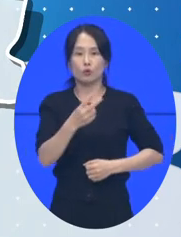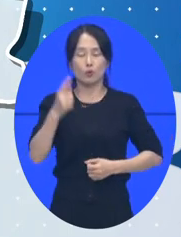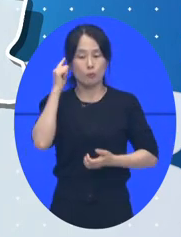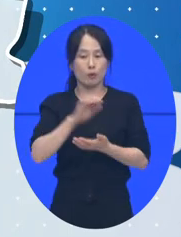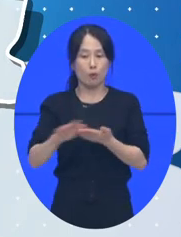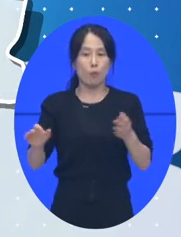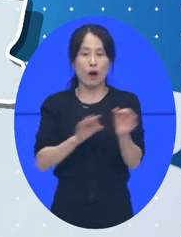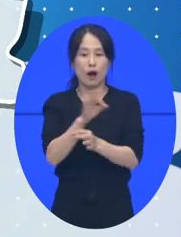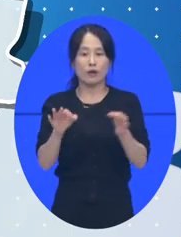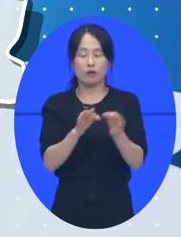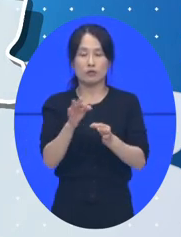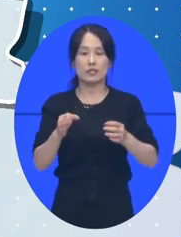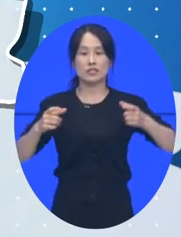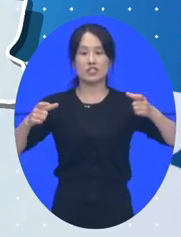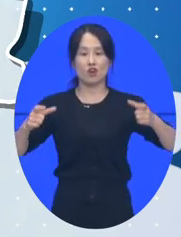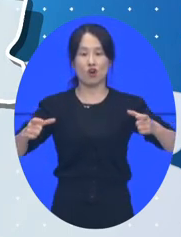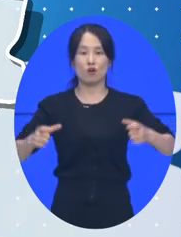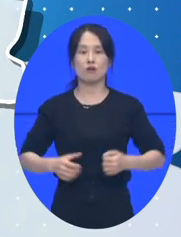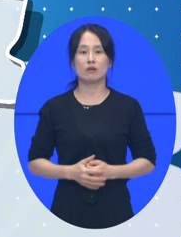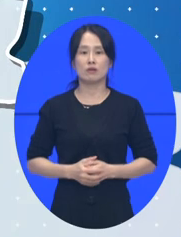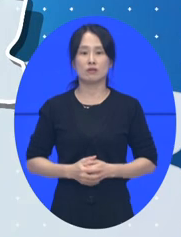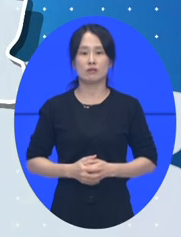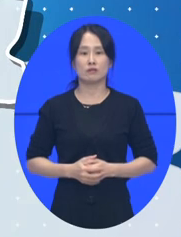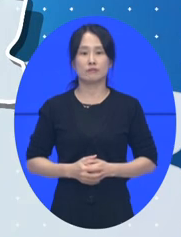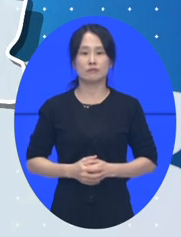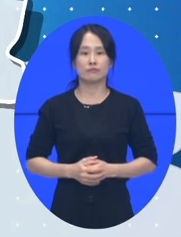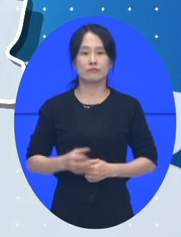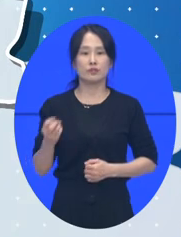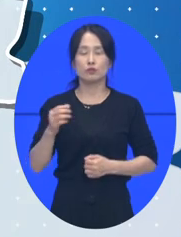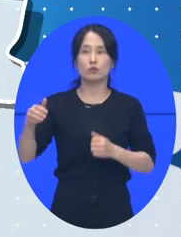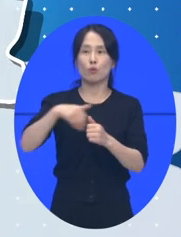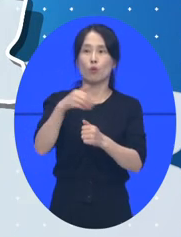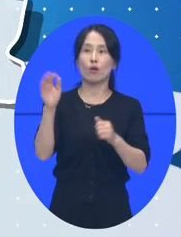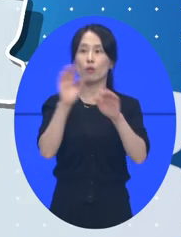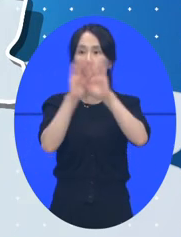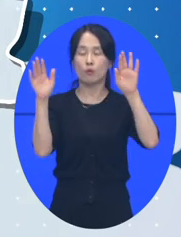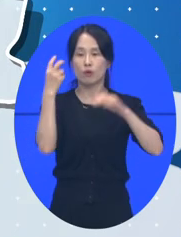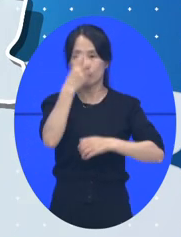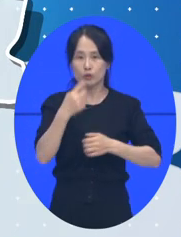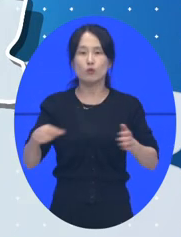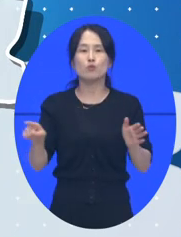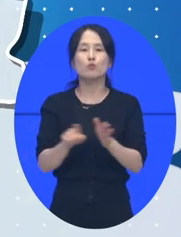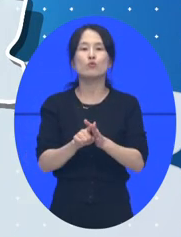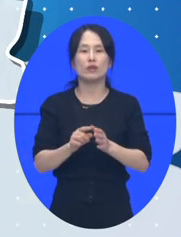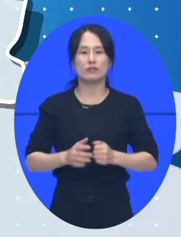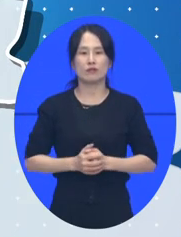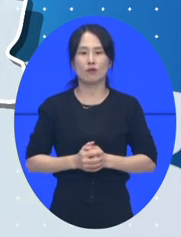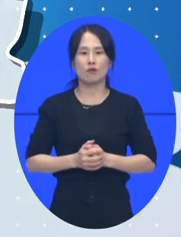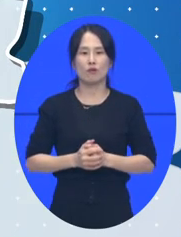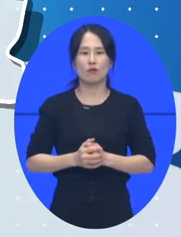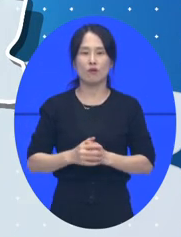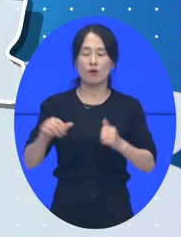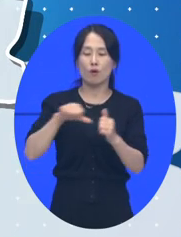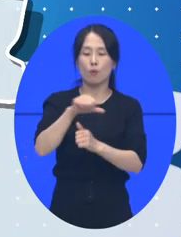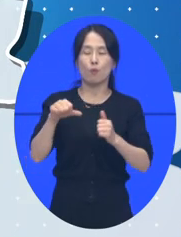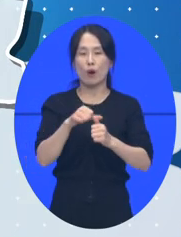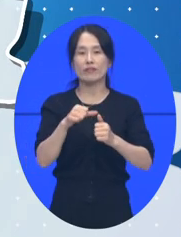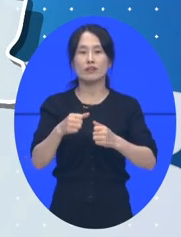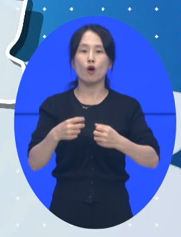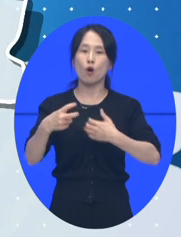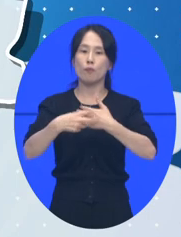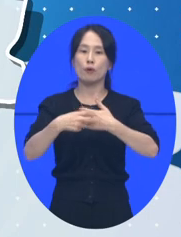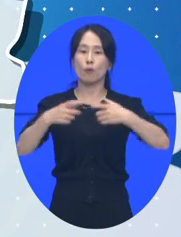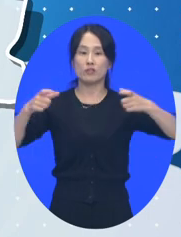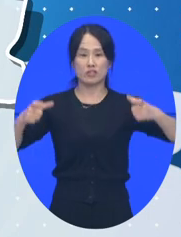평화경제특구와 기회발전특구를 구체화하는 평화경제존, 기후환경보전과 함께 신성장 동력을 확보하고 푸드테크 산업을